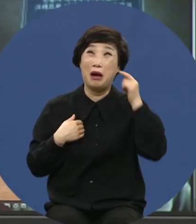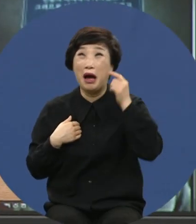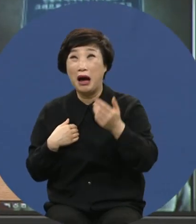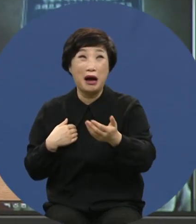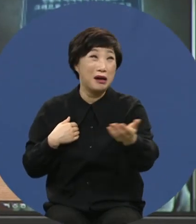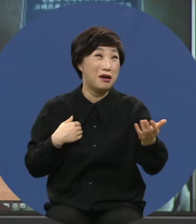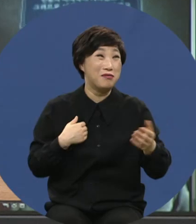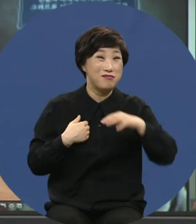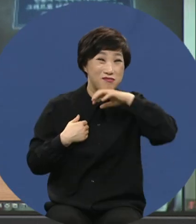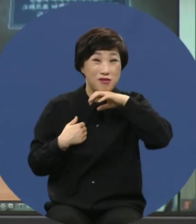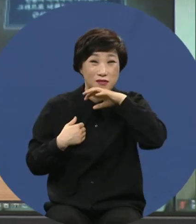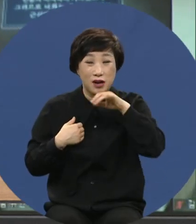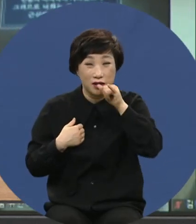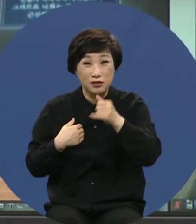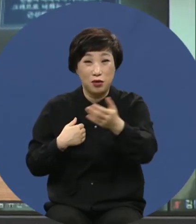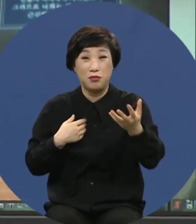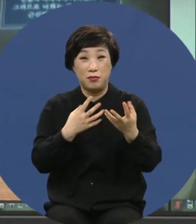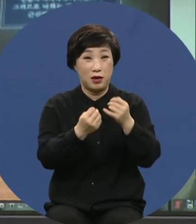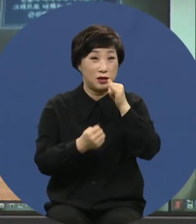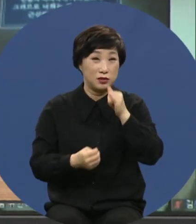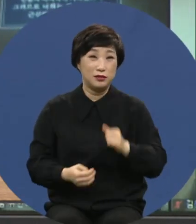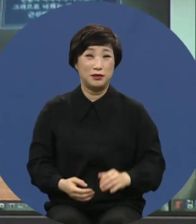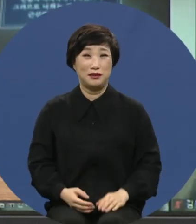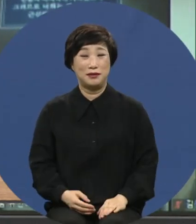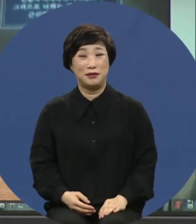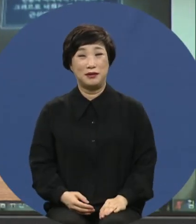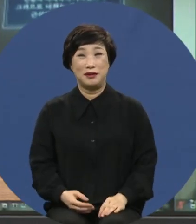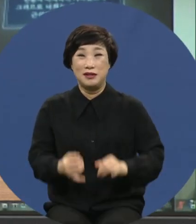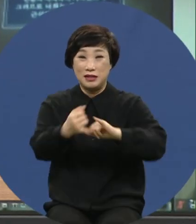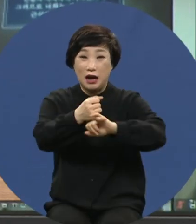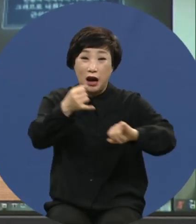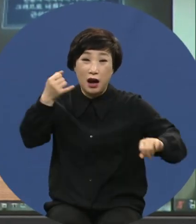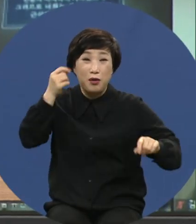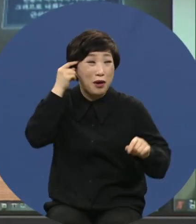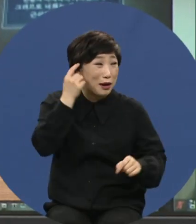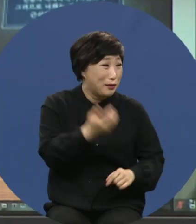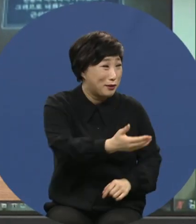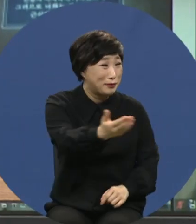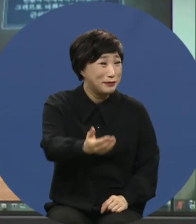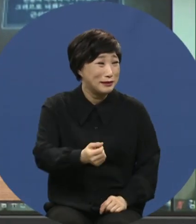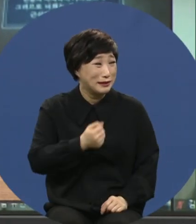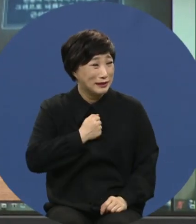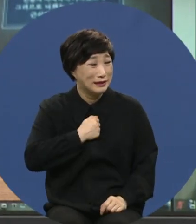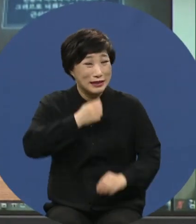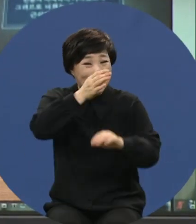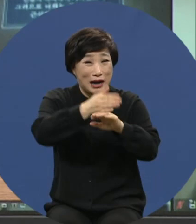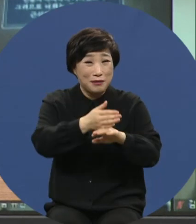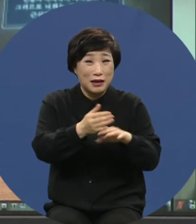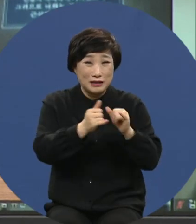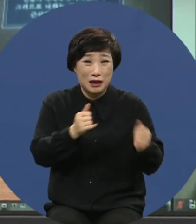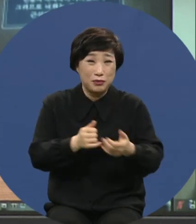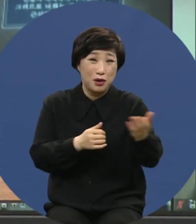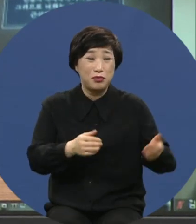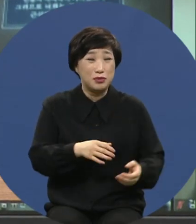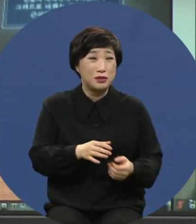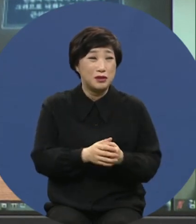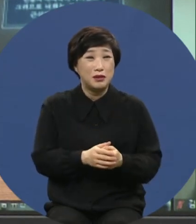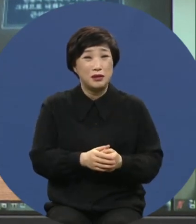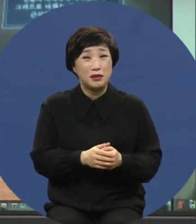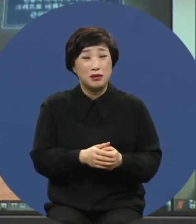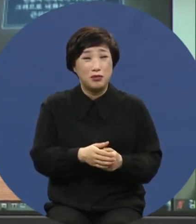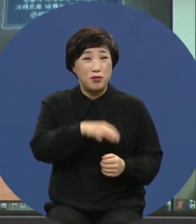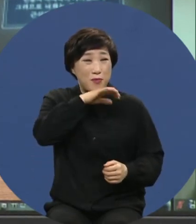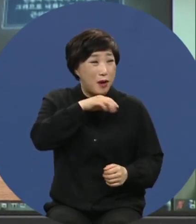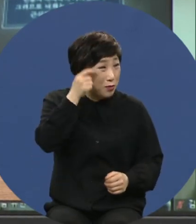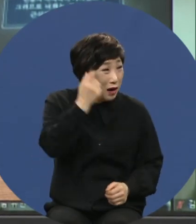않느냐고 원망하는 사람 좀 많어. 왜 약속을 깨트냐 이 말이오. 왜 감사할 자가 원망하냐 이 말이오.